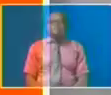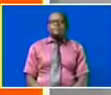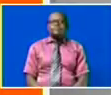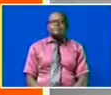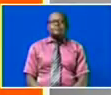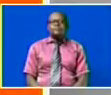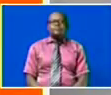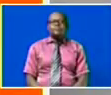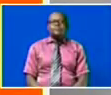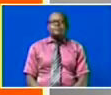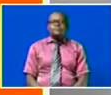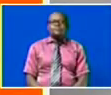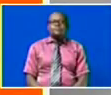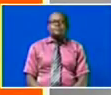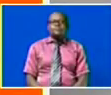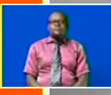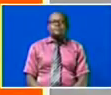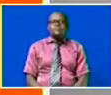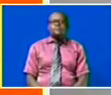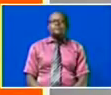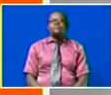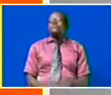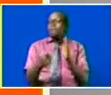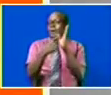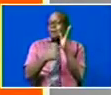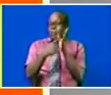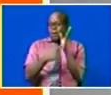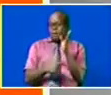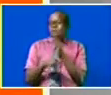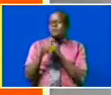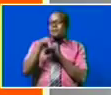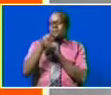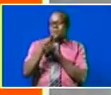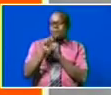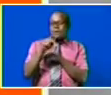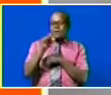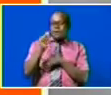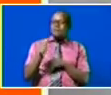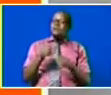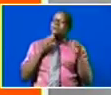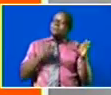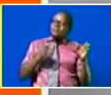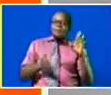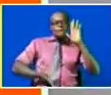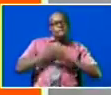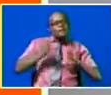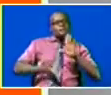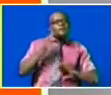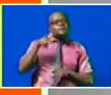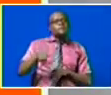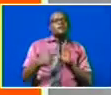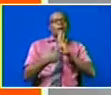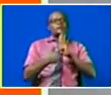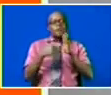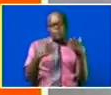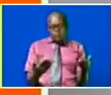Kamusi ya leo inaangazia neno parakasa. Hii ni ile hali ya kukimbia kwa kasi au kutimua mbio. Mfano